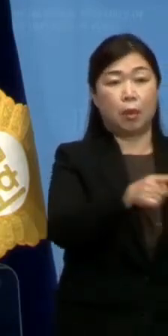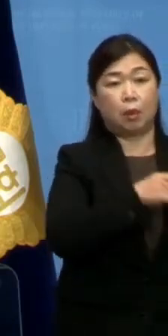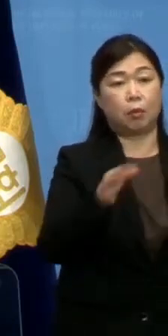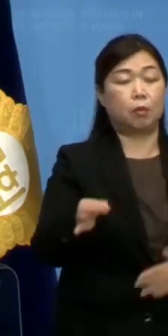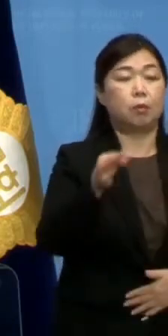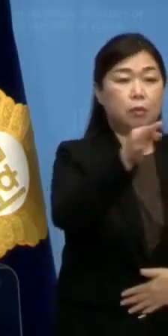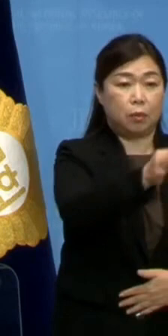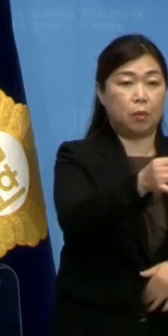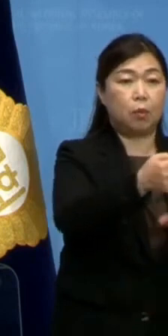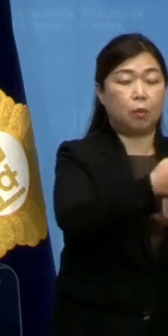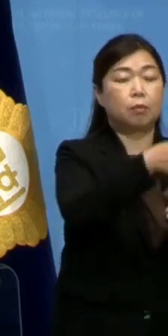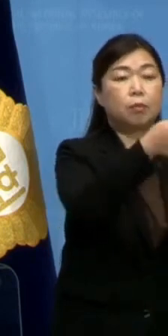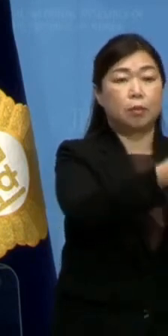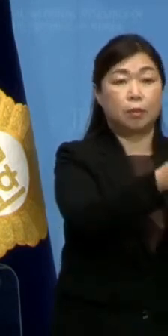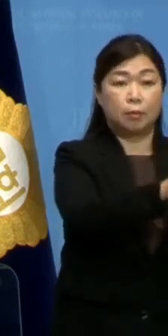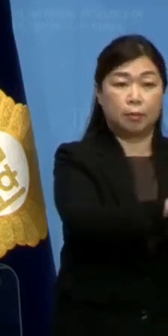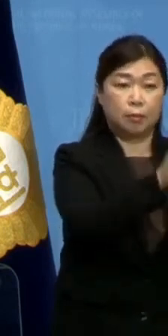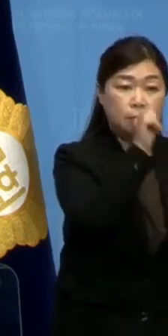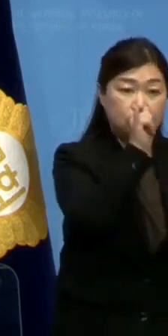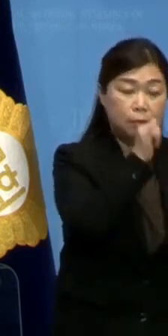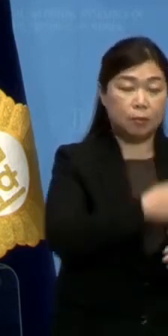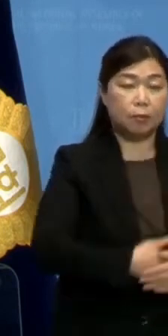지급하도록 정하고 있습니다.